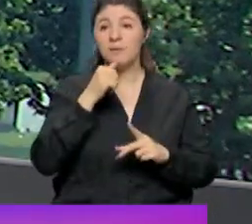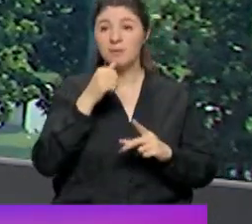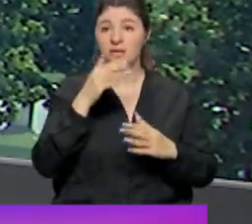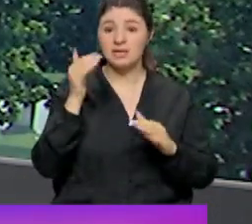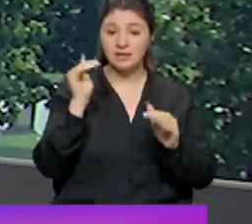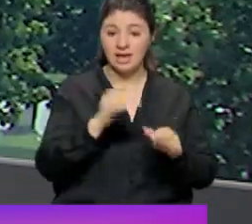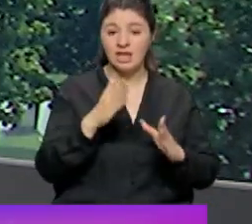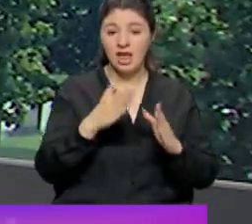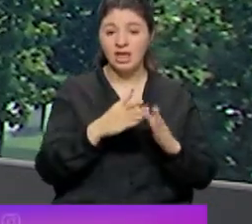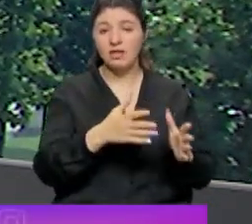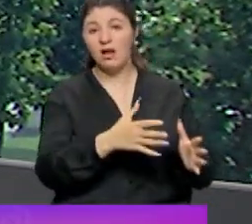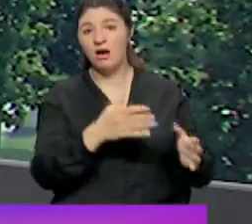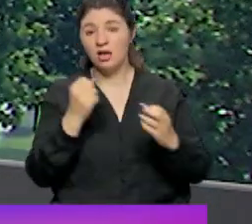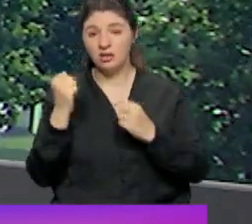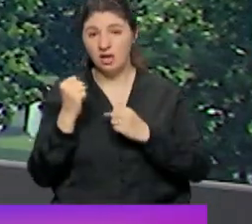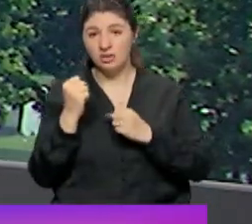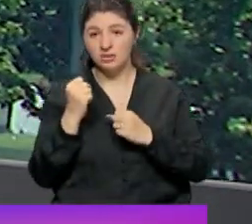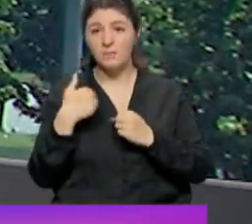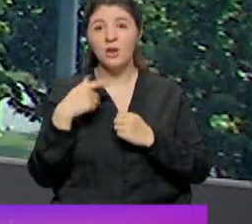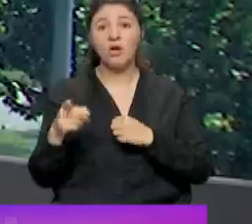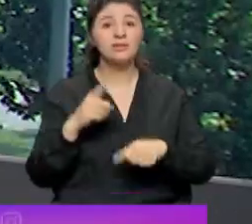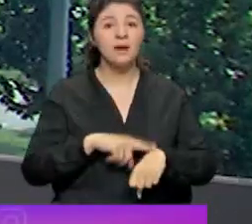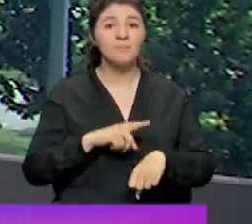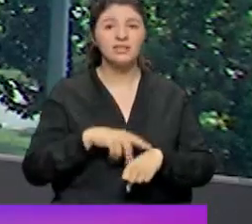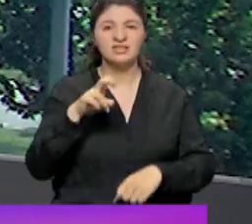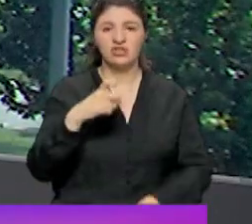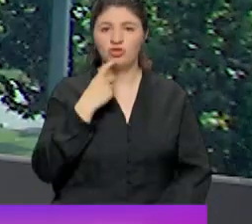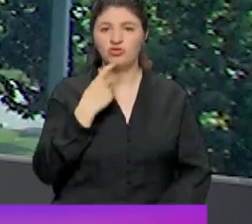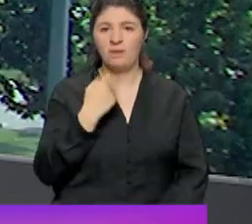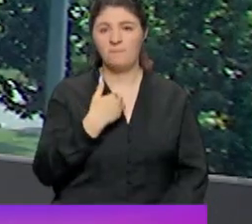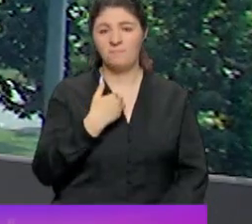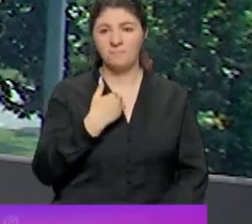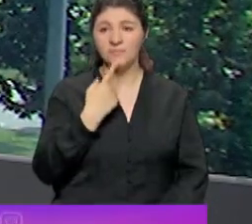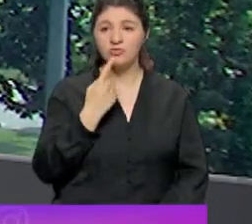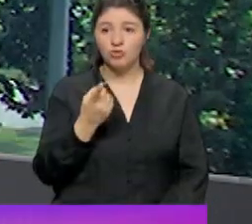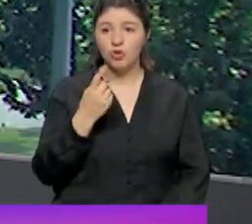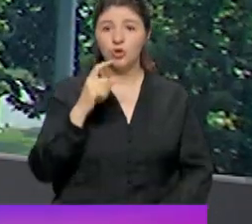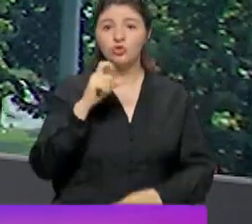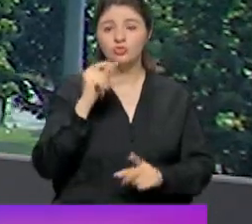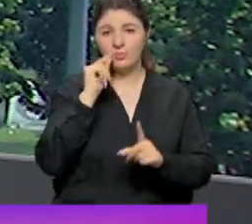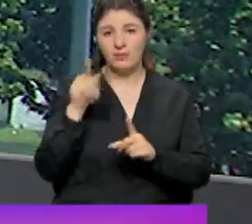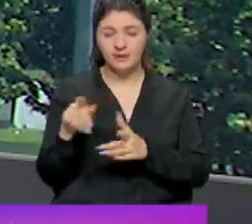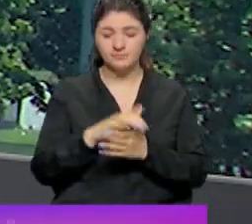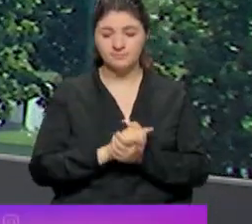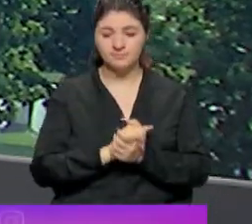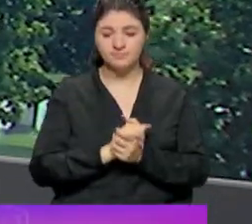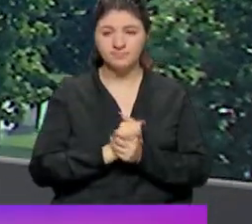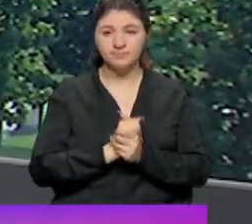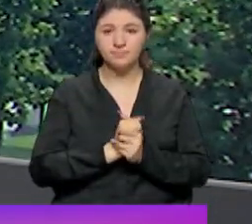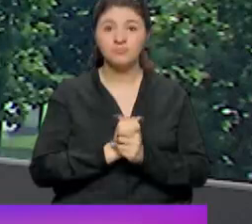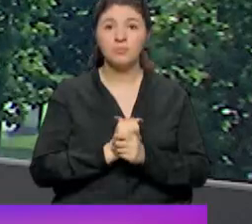babamı geldiler evden aldılar Ben o sırada 8 yaşındayım diyor Cumhur ersümer